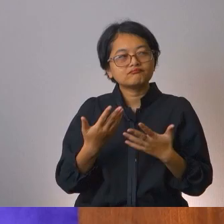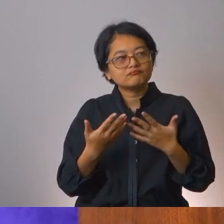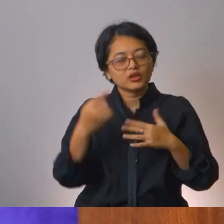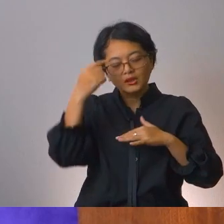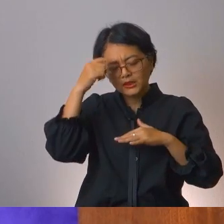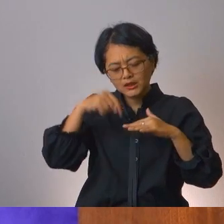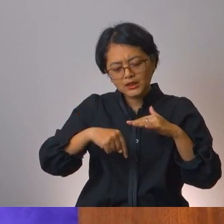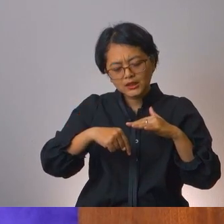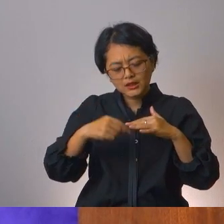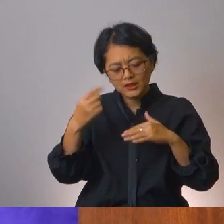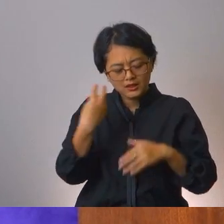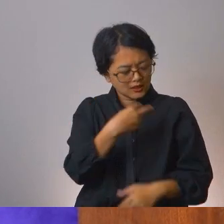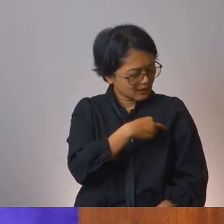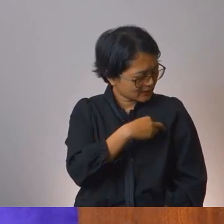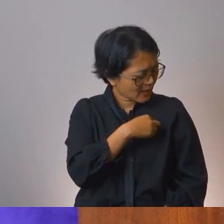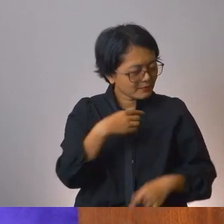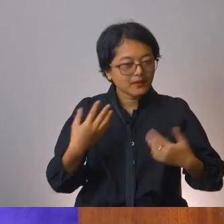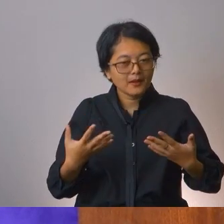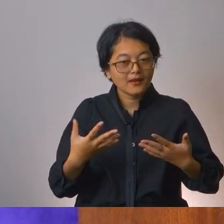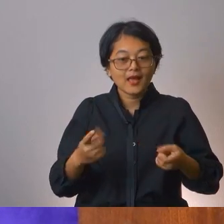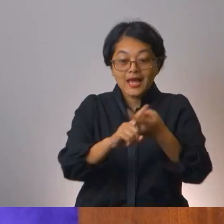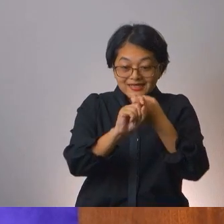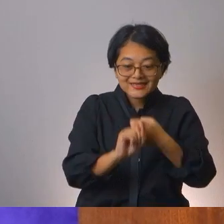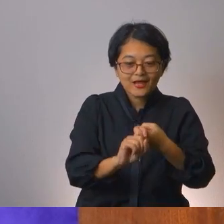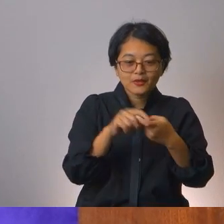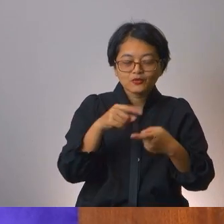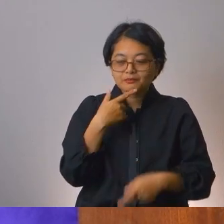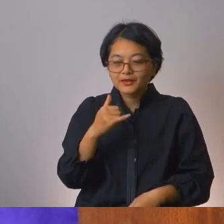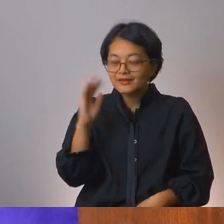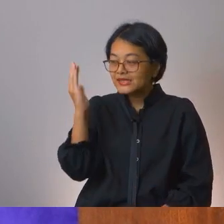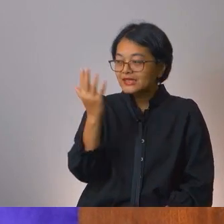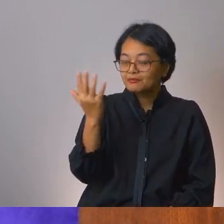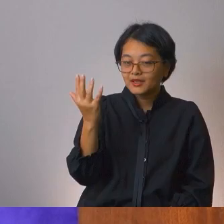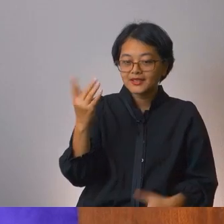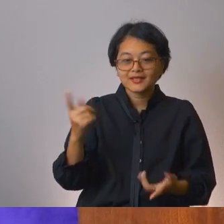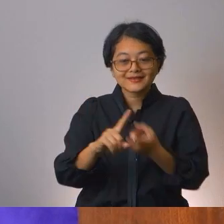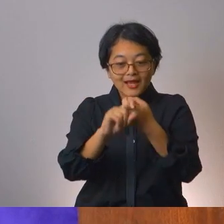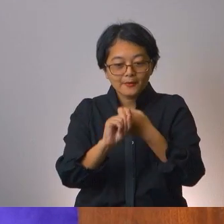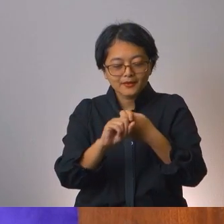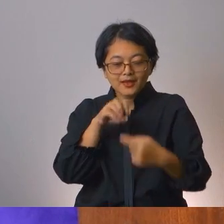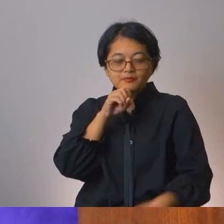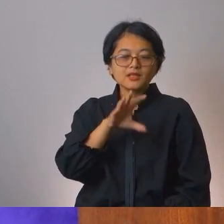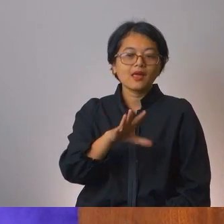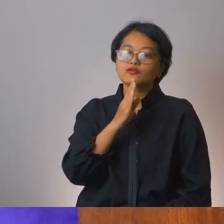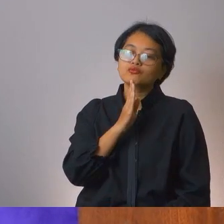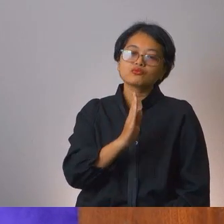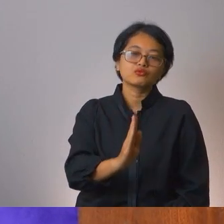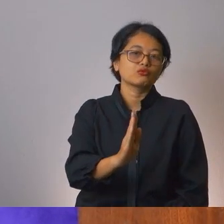itu. Sahabat sebagai cermin artinya sahabat akan berbicara jujur dan apa adanya.